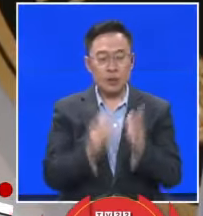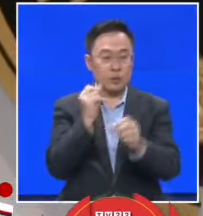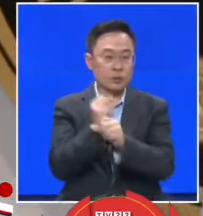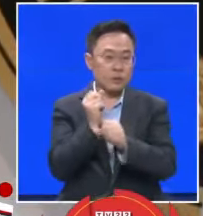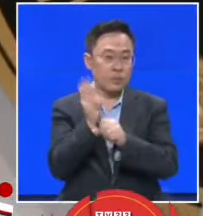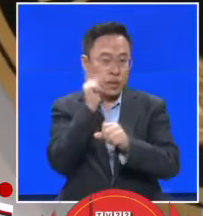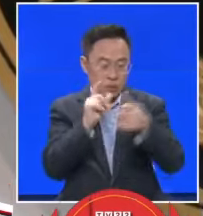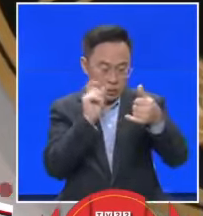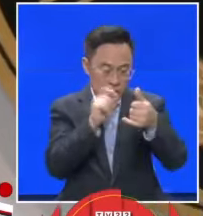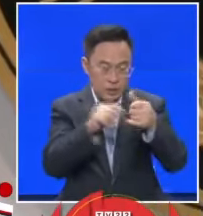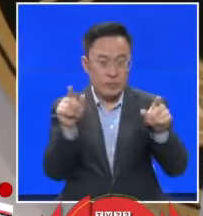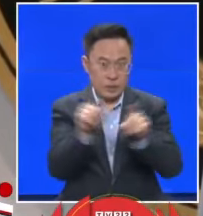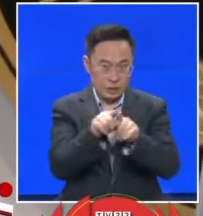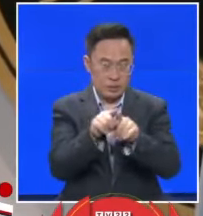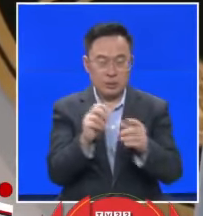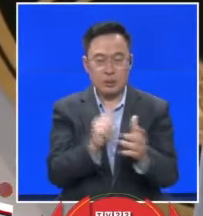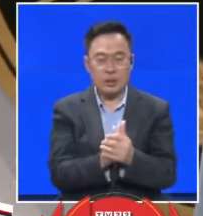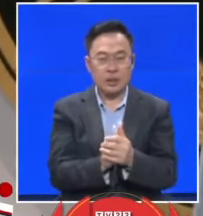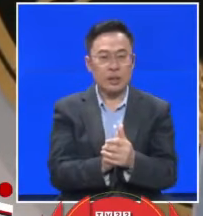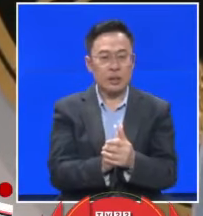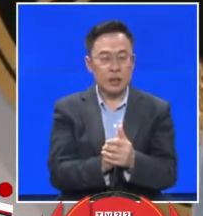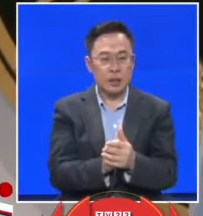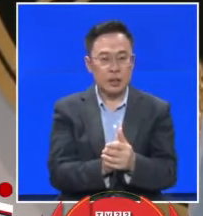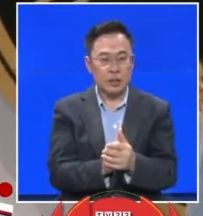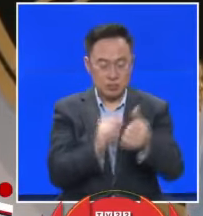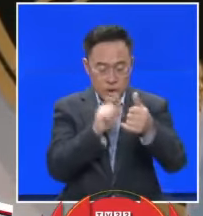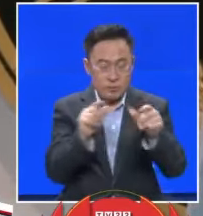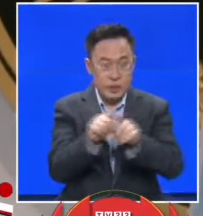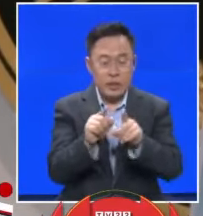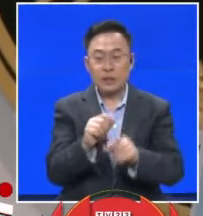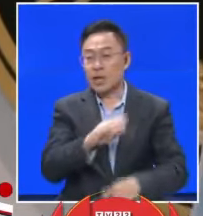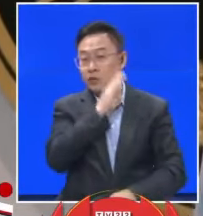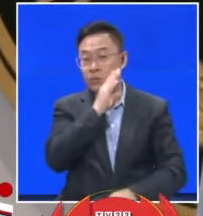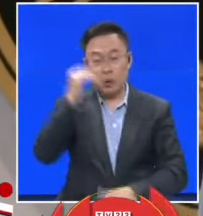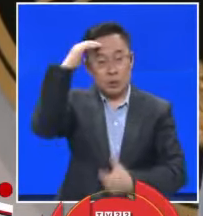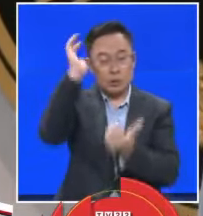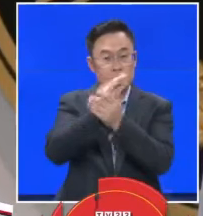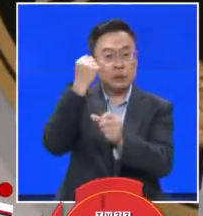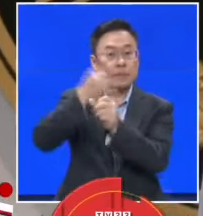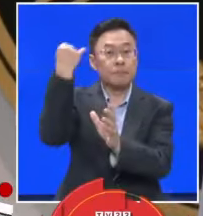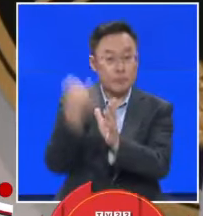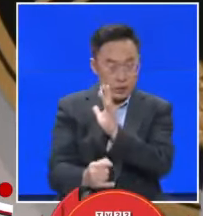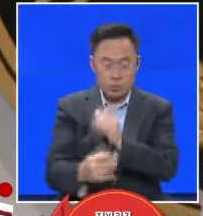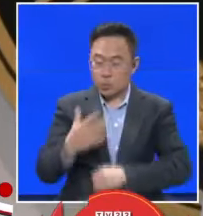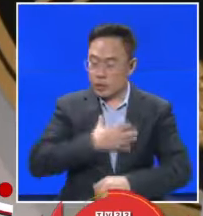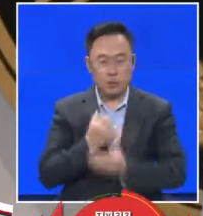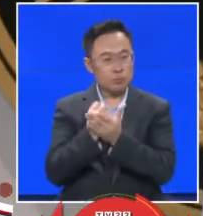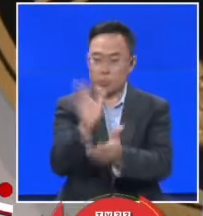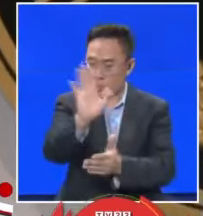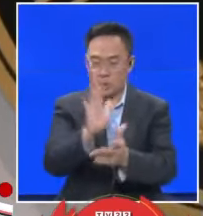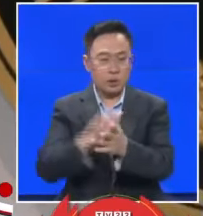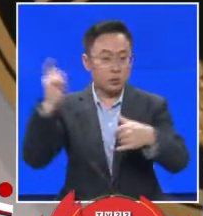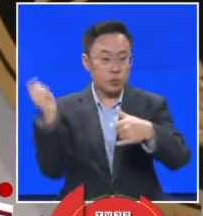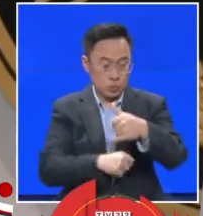นะคะแล้วนายกรัฐมนตรีบอกเลยนะคะถ้าเรื่องนี้ไปเจอตำรวจคนไหนทำผิดอะไรเนี่ยจะไม่ไว้หน้าใครทั้งนั้นค่ะ